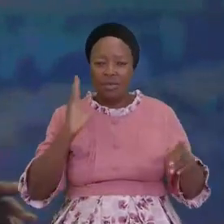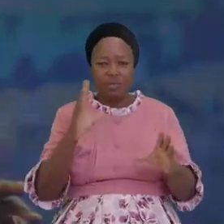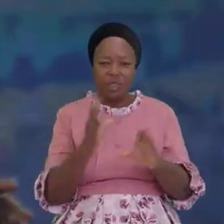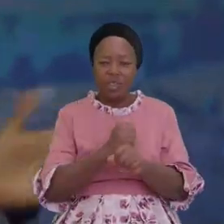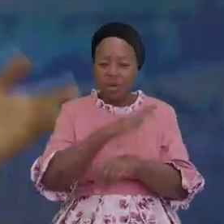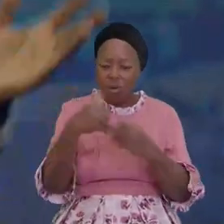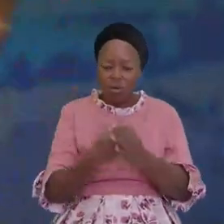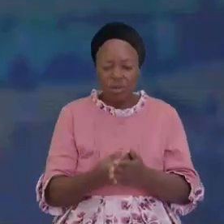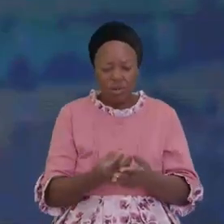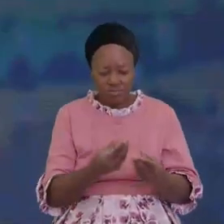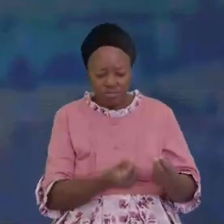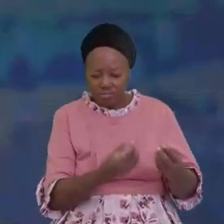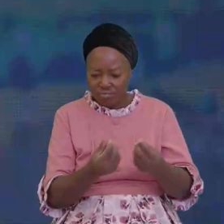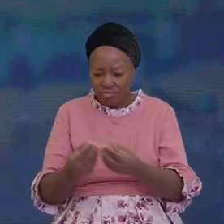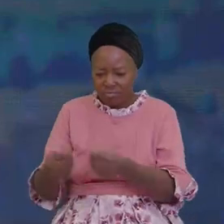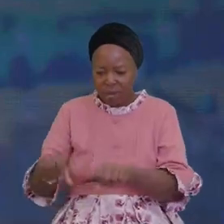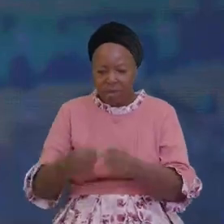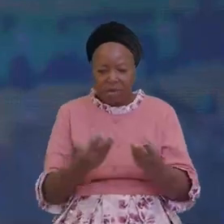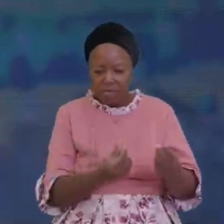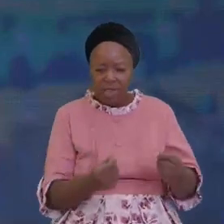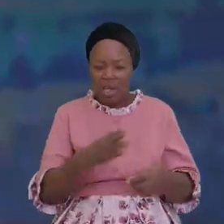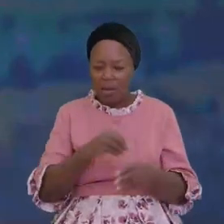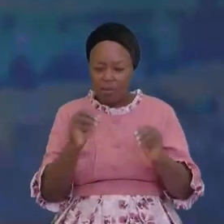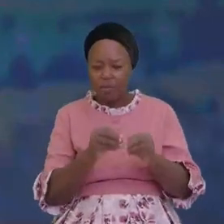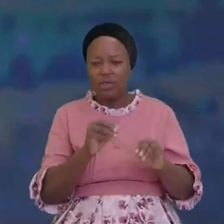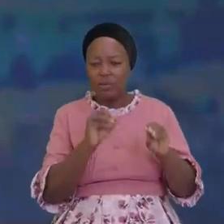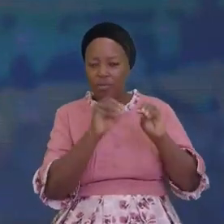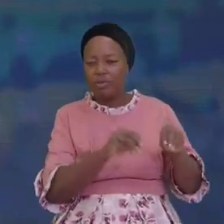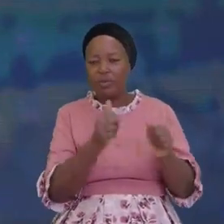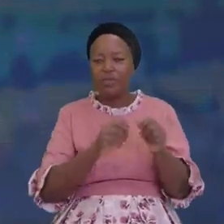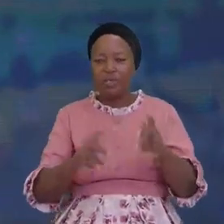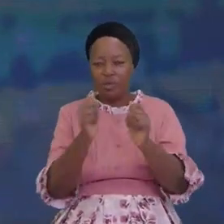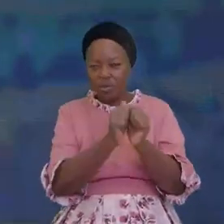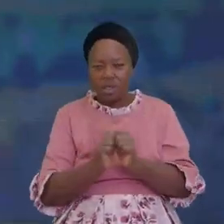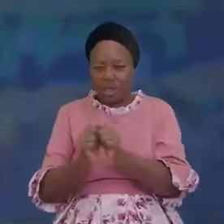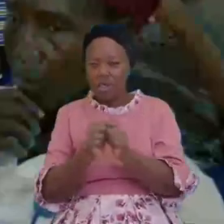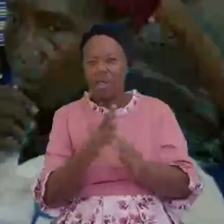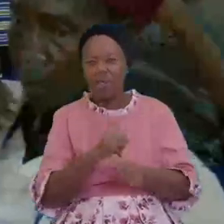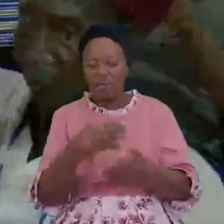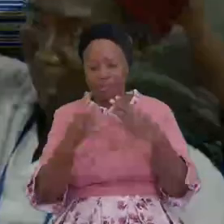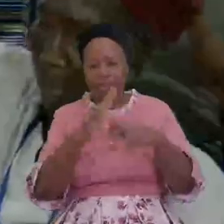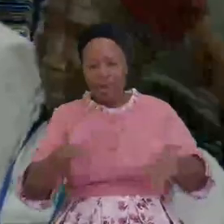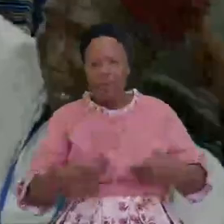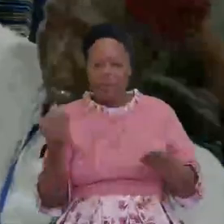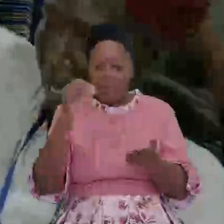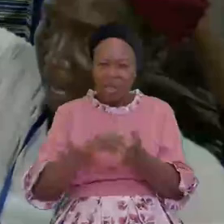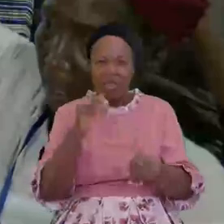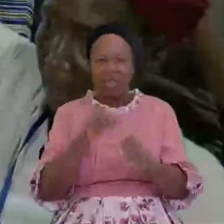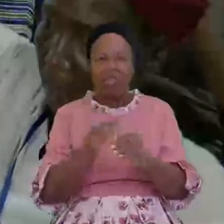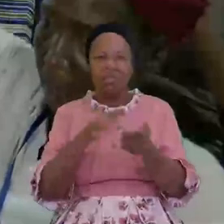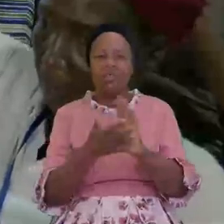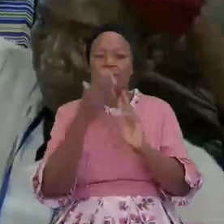Cette nuit, le Seigneur ôtera tous les morceaux brisés et il va